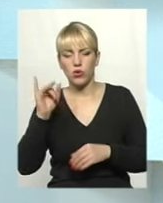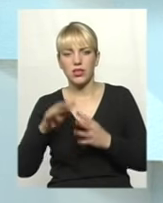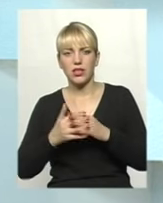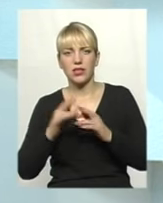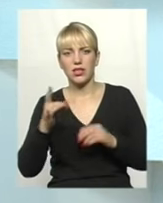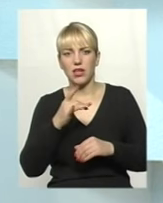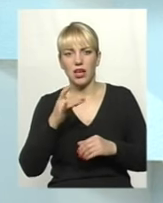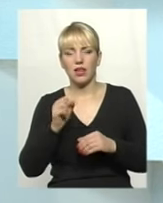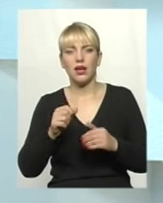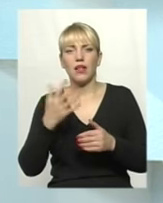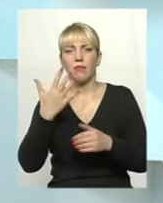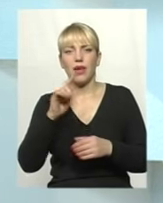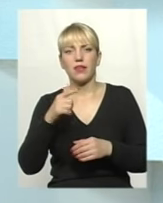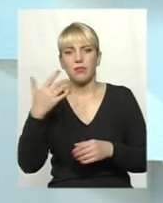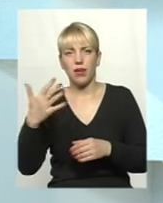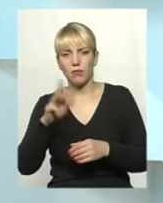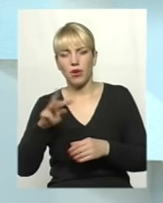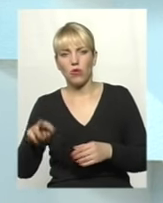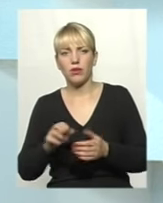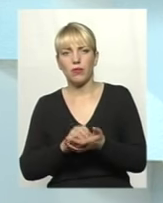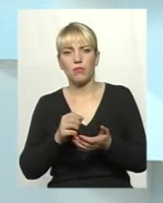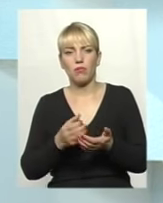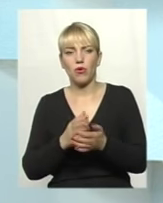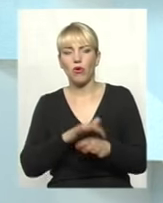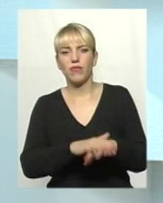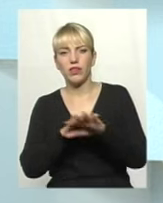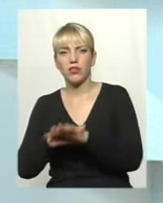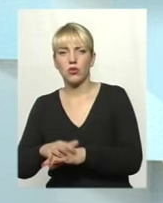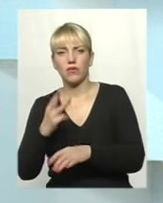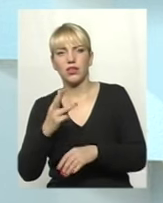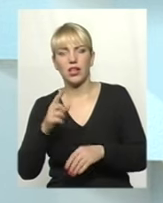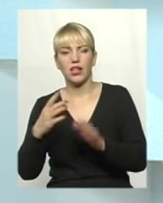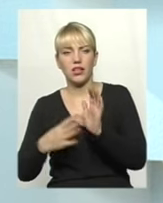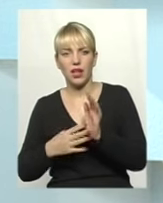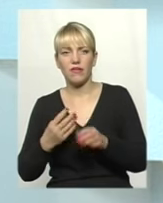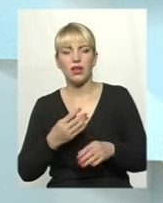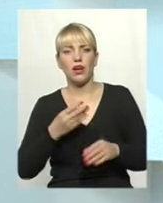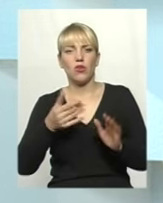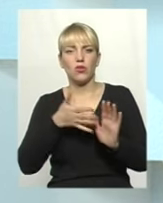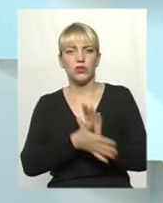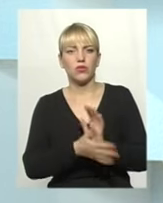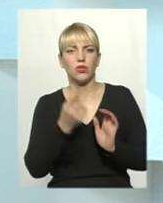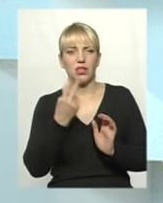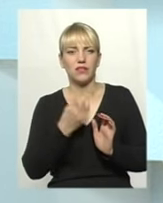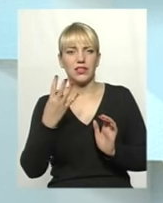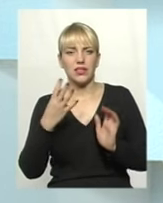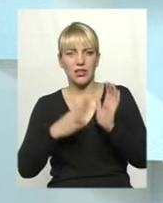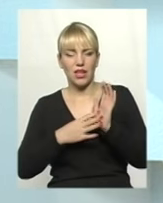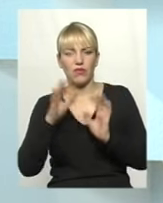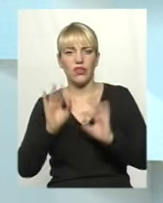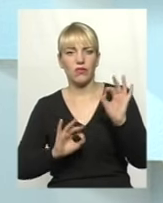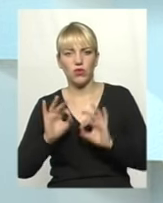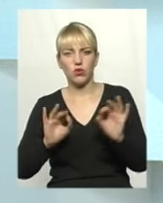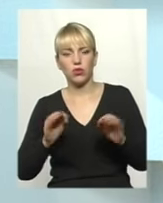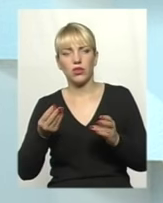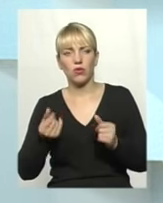5,1 мільйон, профінансовано 3,9 мільйона, освоєно 1,2 мільйона, 29,9%